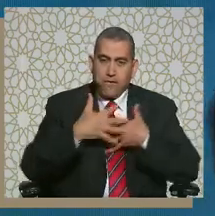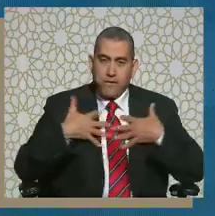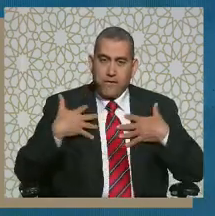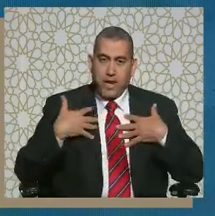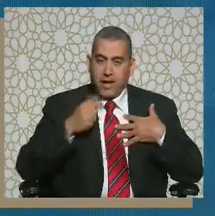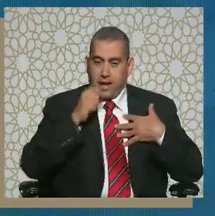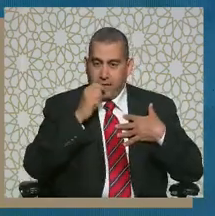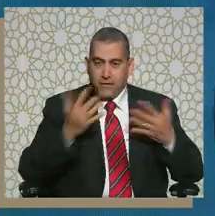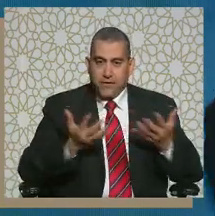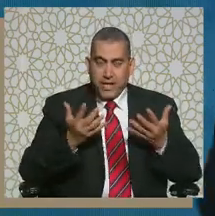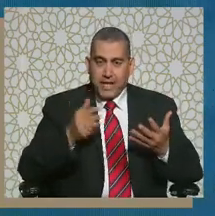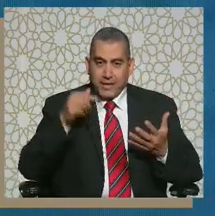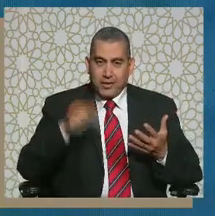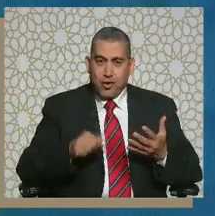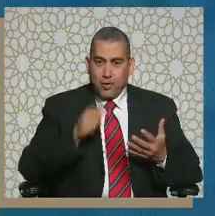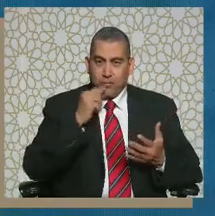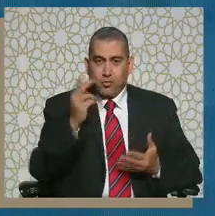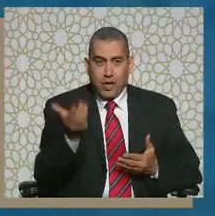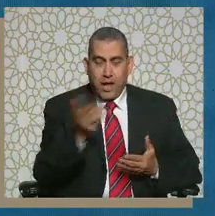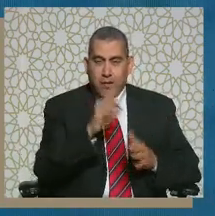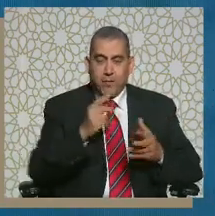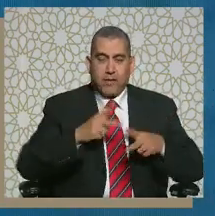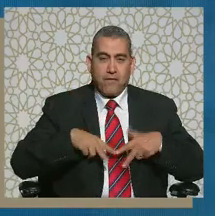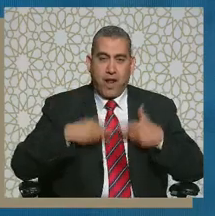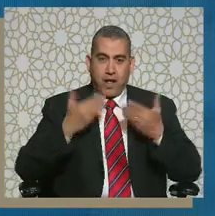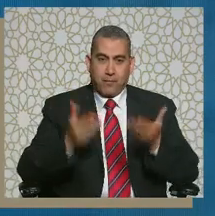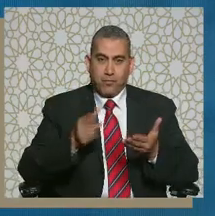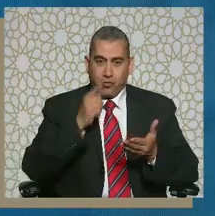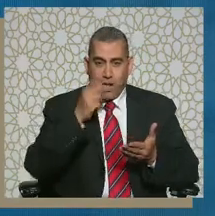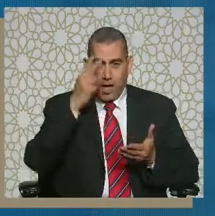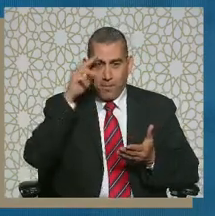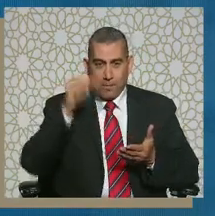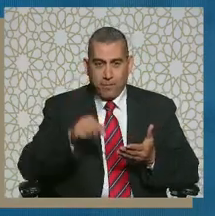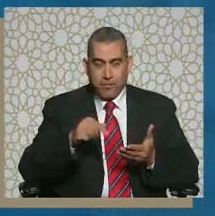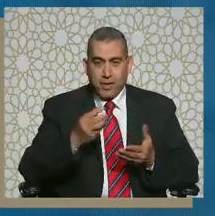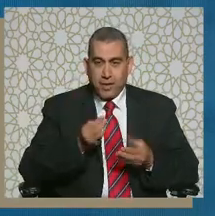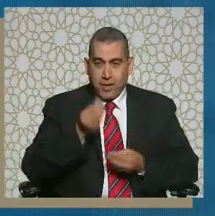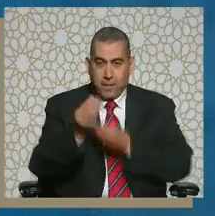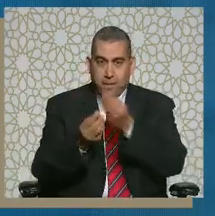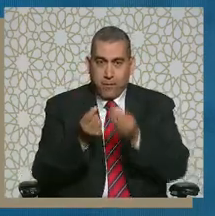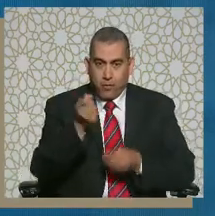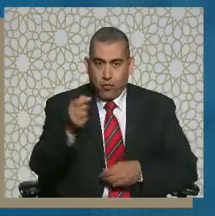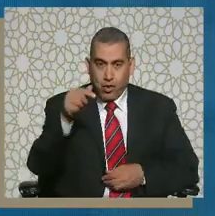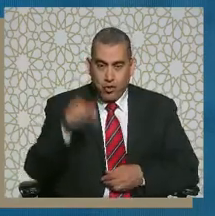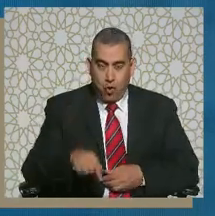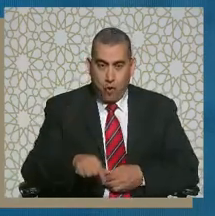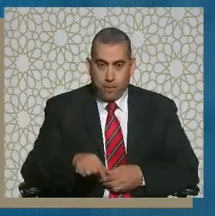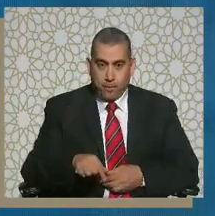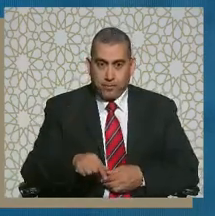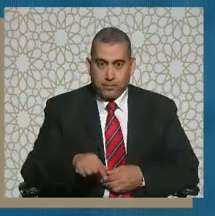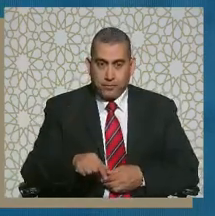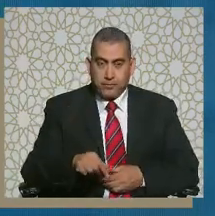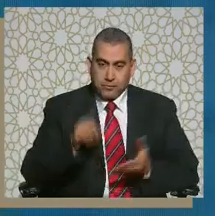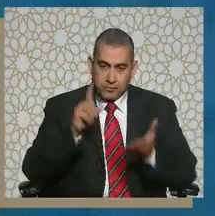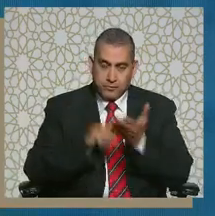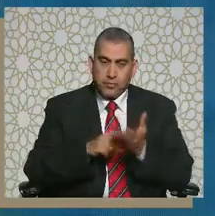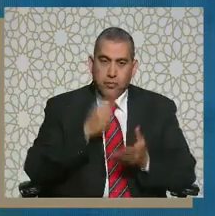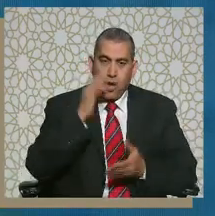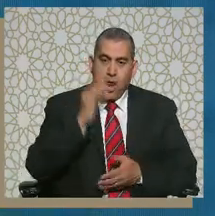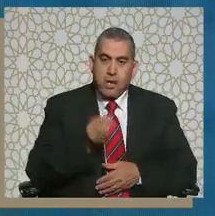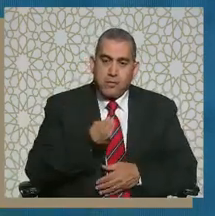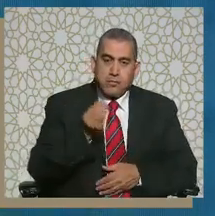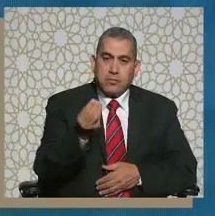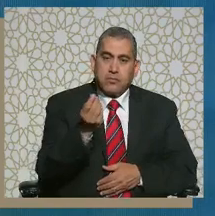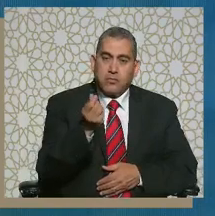نغنم عن السؤال في هذا اليوم يعني اعطاء المال في هذا اليوم مقصود عشان